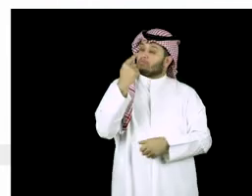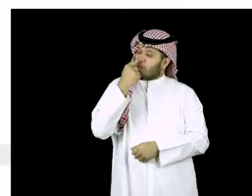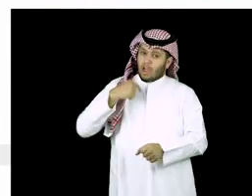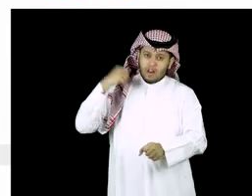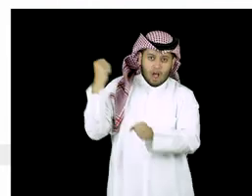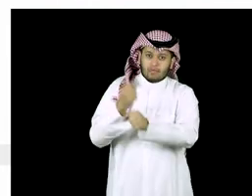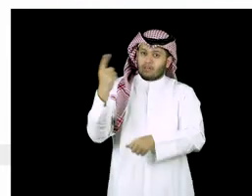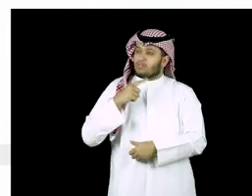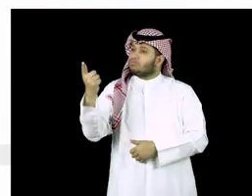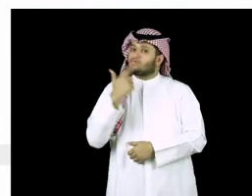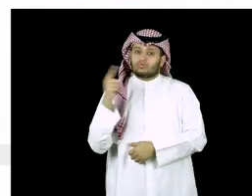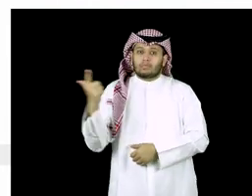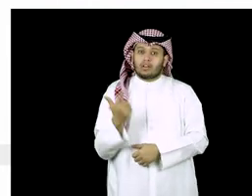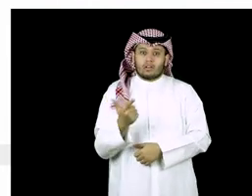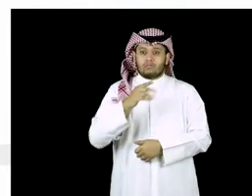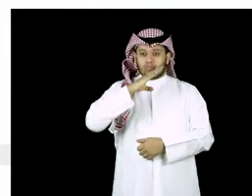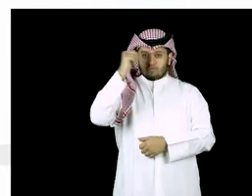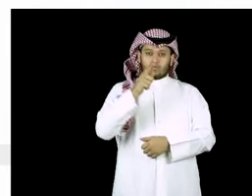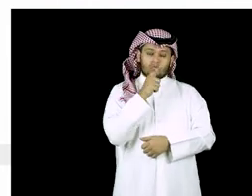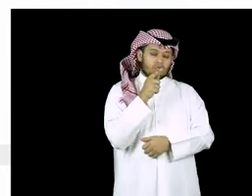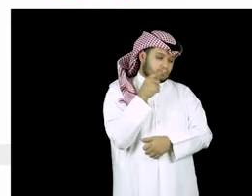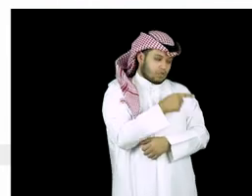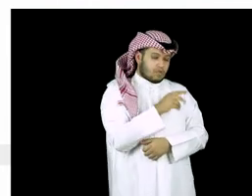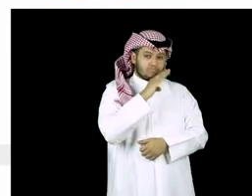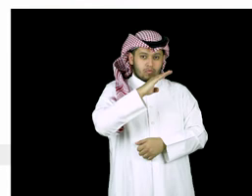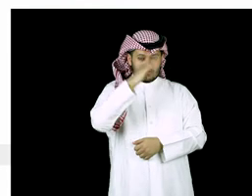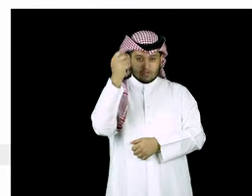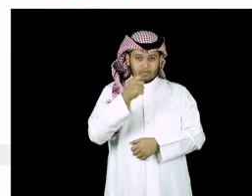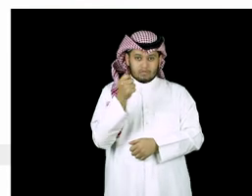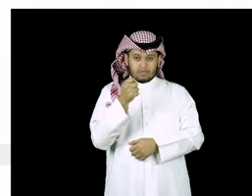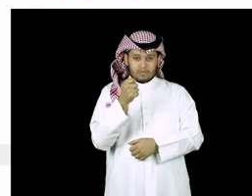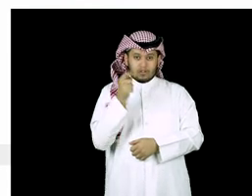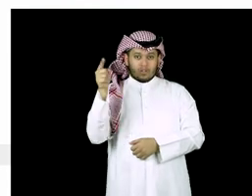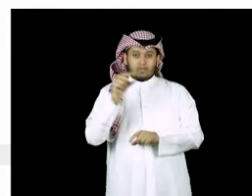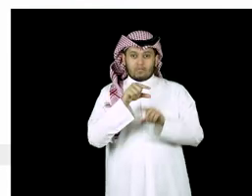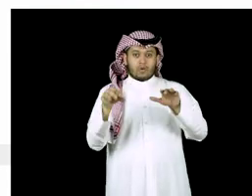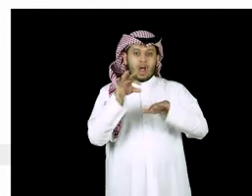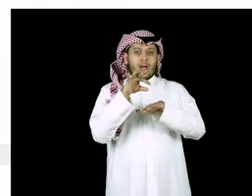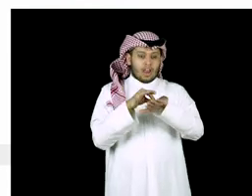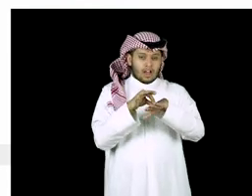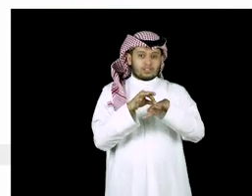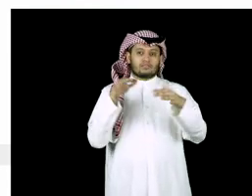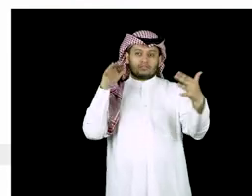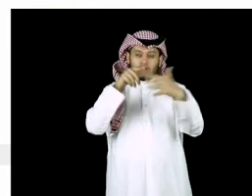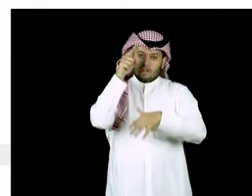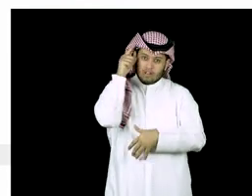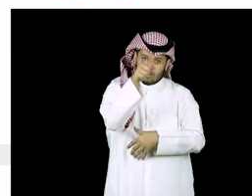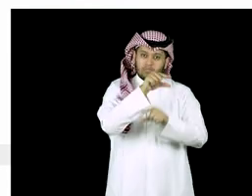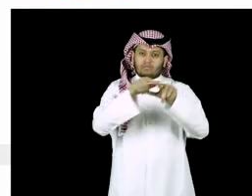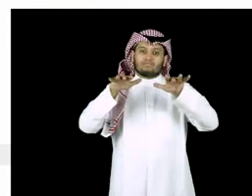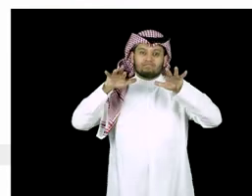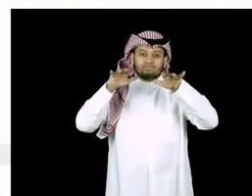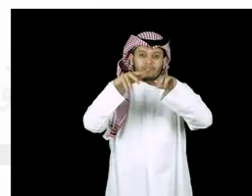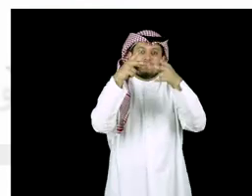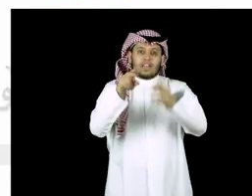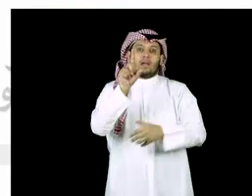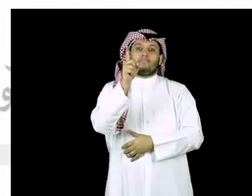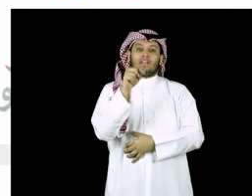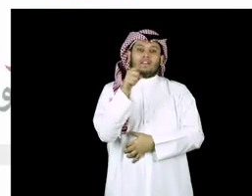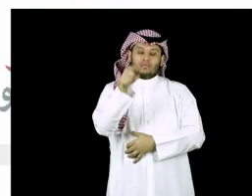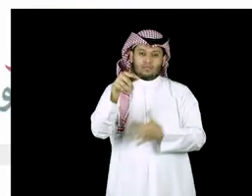لنفعل. قال: فندب رسول الله صلى الله عليه وسلم الناس فانطلقوا حتى نزلوا بدر.